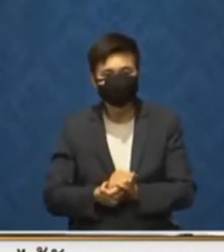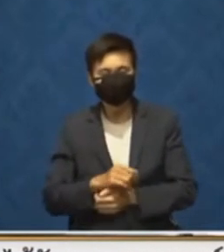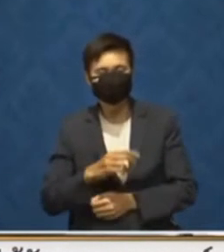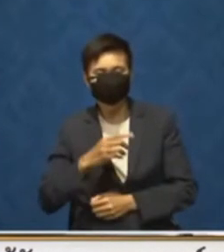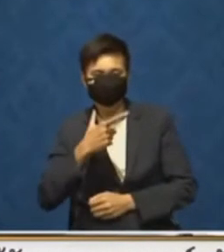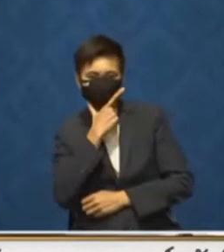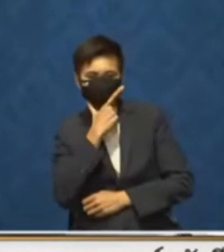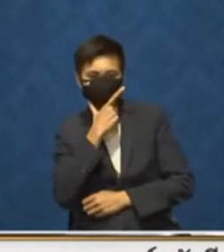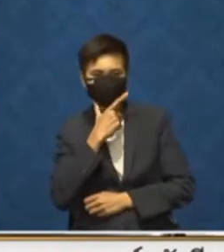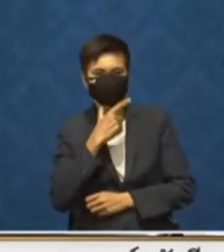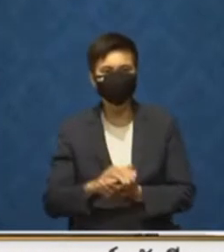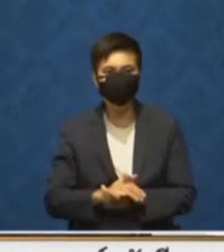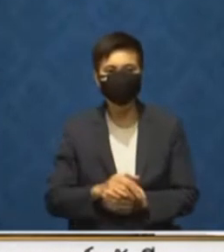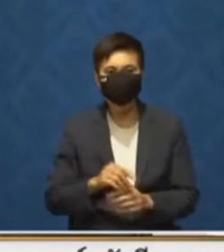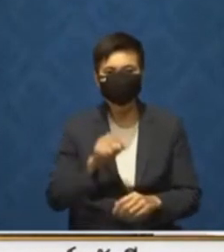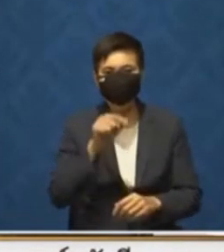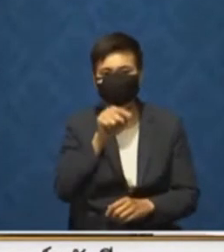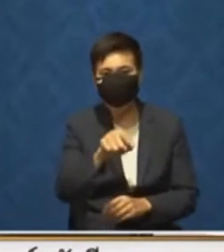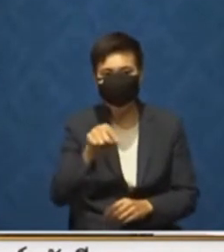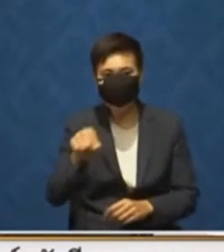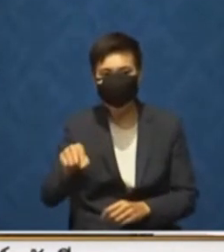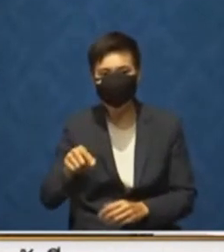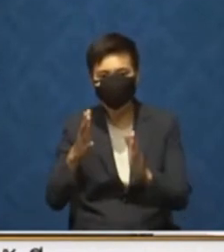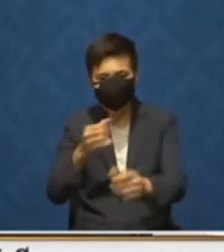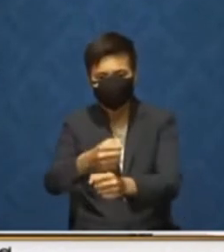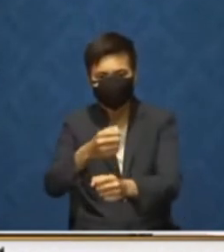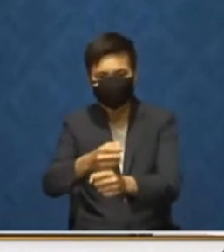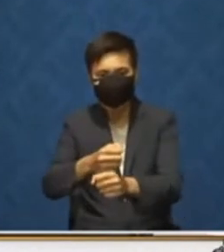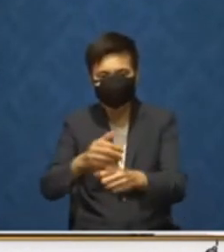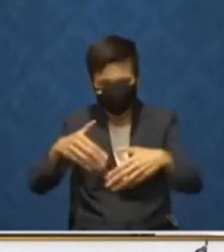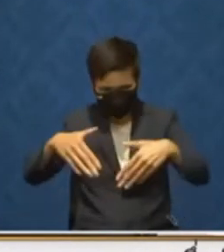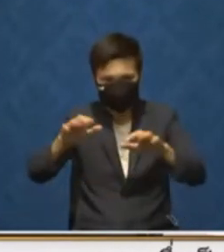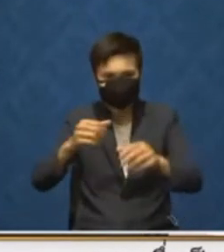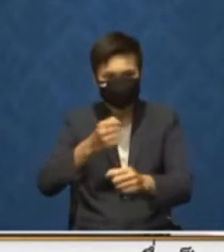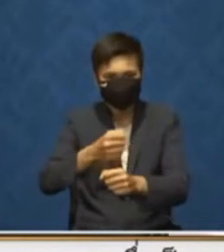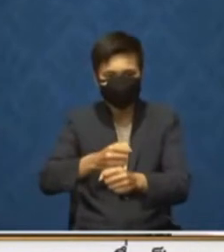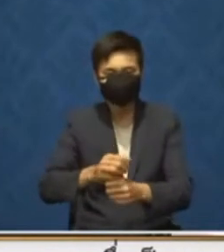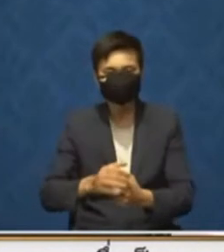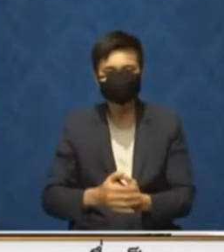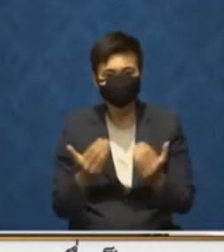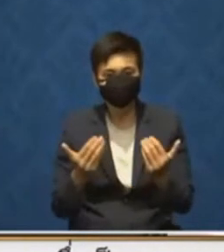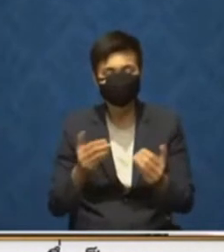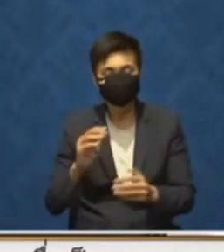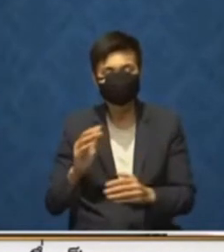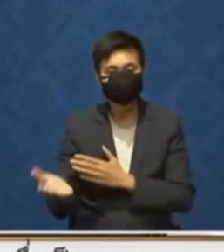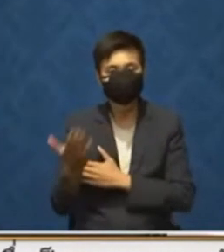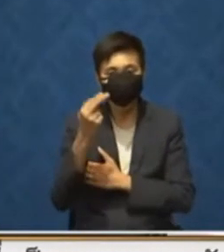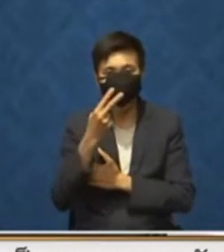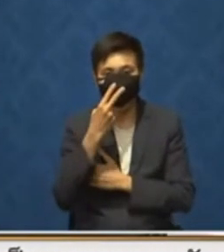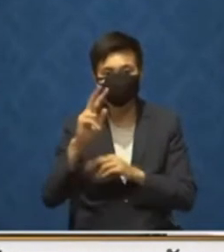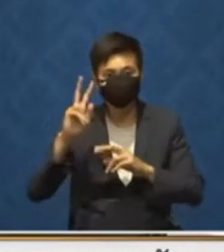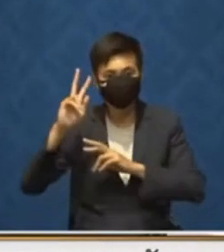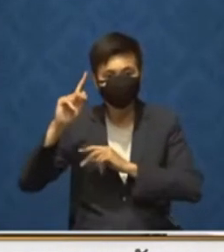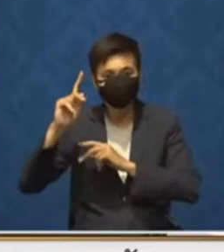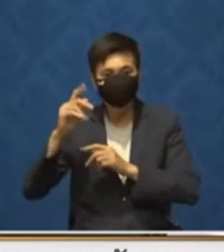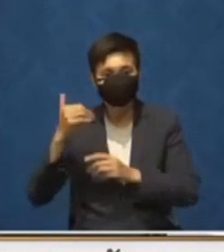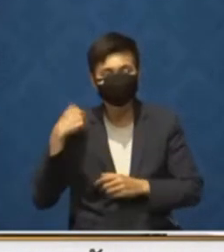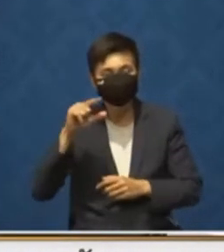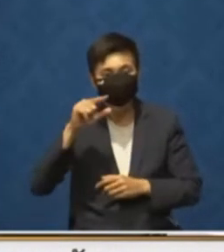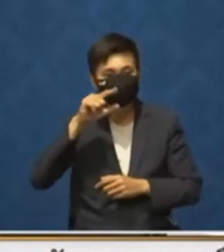สถานครับผมจะบอกท่านประธานจากนี้ครับว่าเมื่อเช้านี้ดูข่าวครับบอกว่าที่ไก่จุติไกรฤกษ์